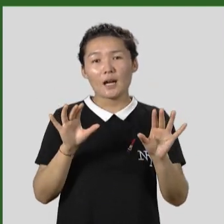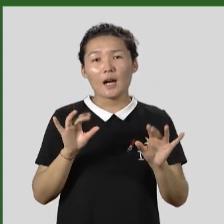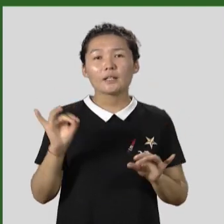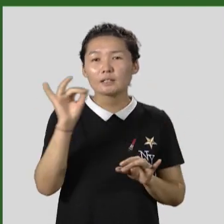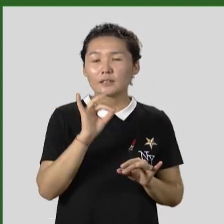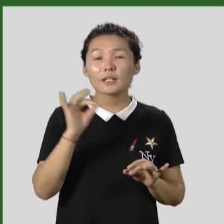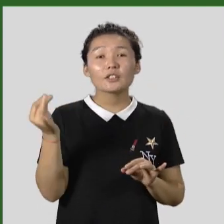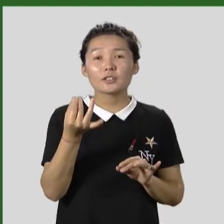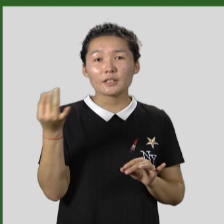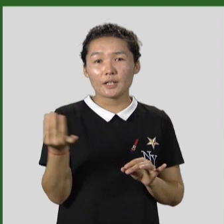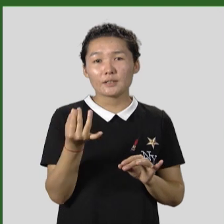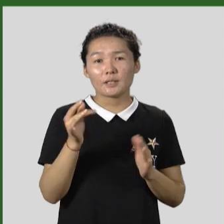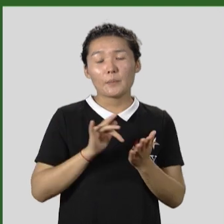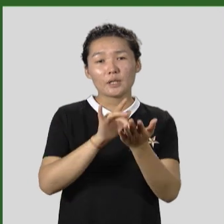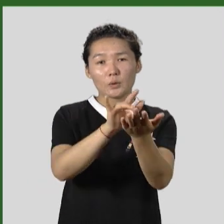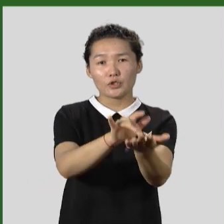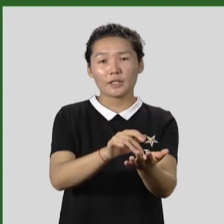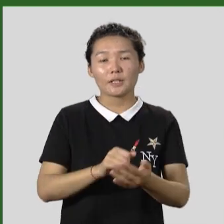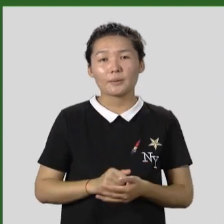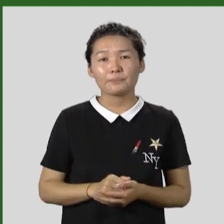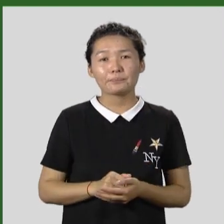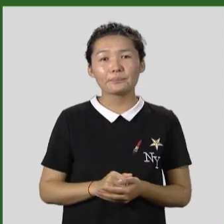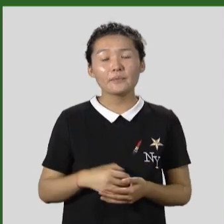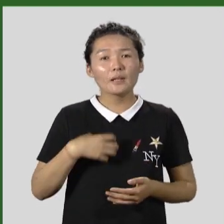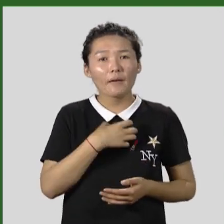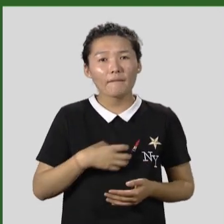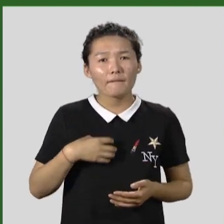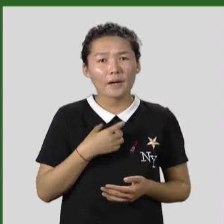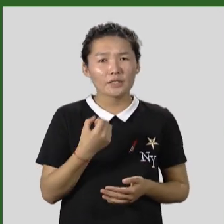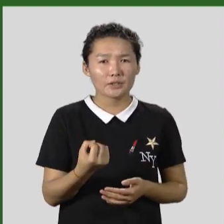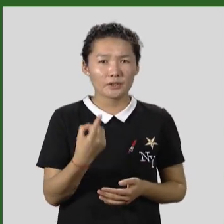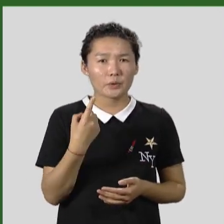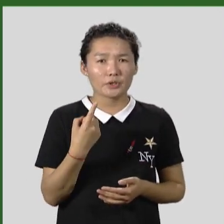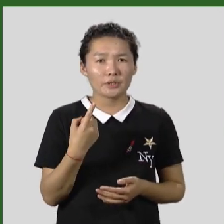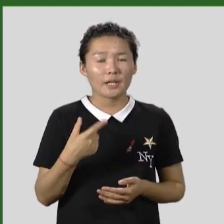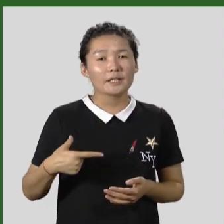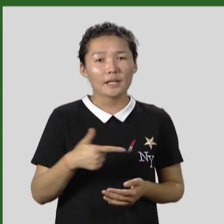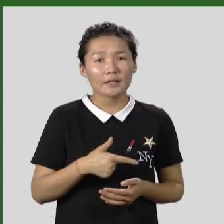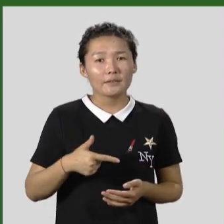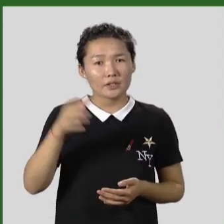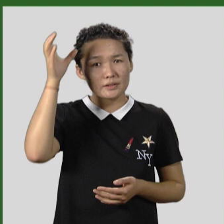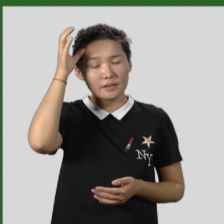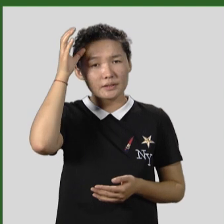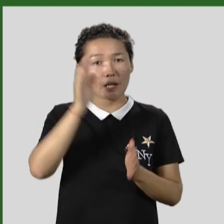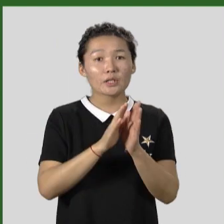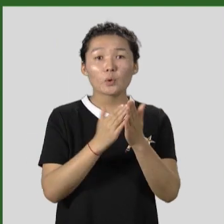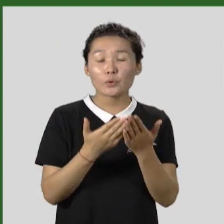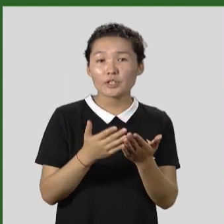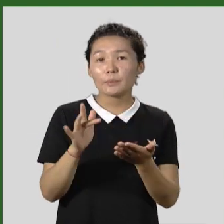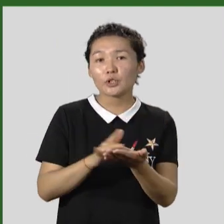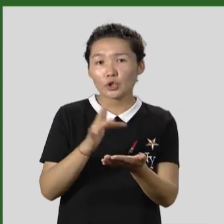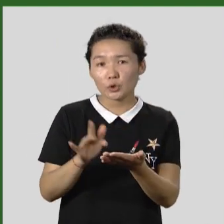приключениях. Важный источник географических знаний – учебники, журналы,